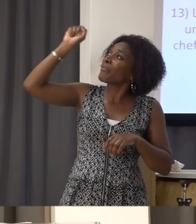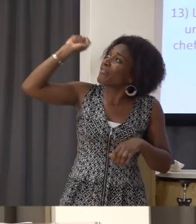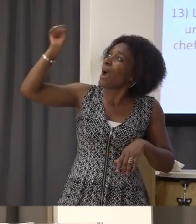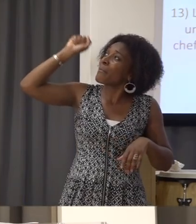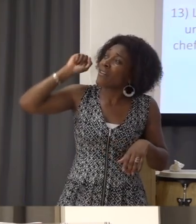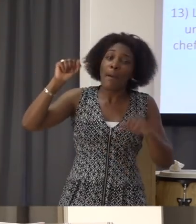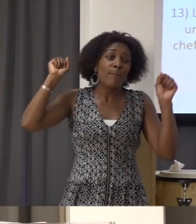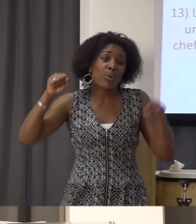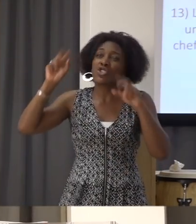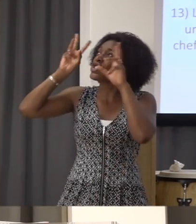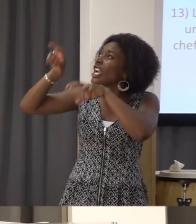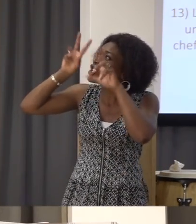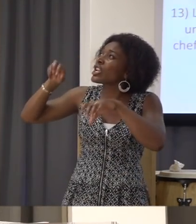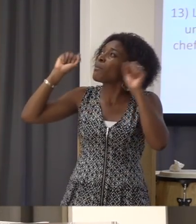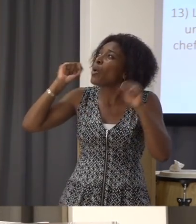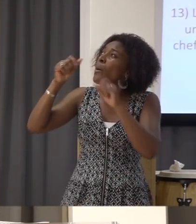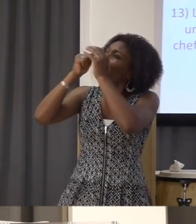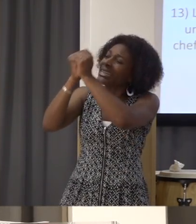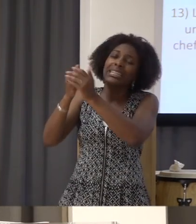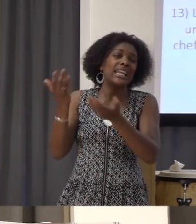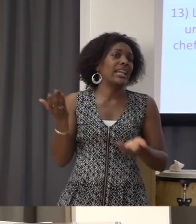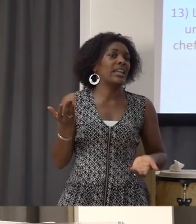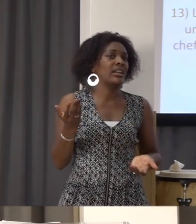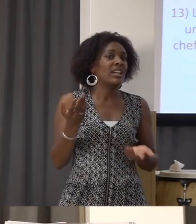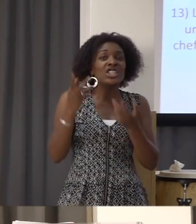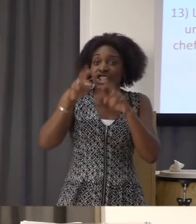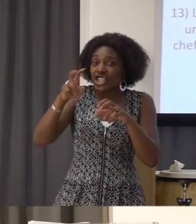Nous pouvons chercher, alléluia, chercher une